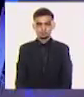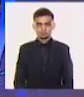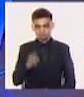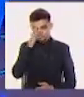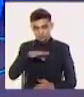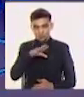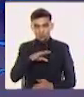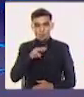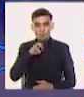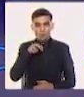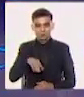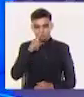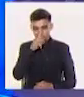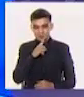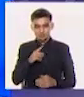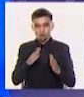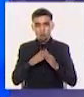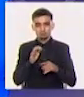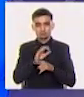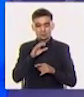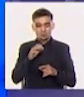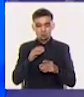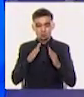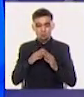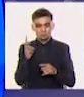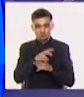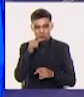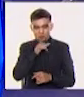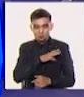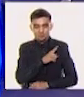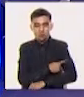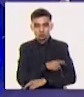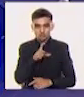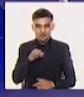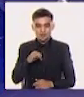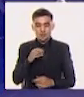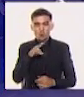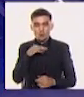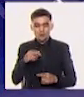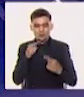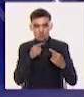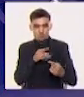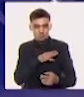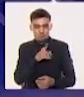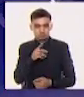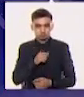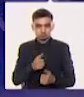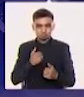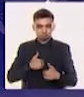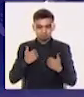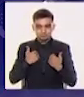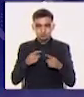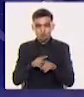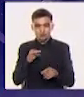Елде наурыз айынан бері үйіне бармаған дәрігерлер бар. Ковид індетімен күресіп, адам өміріне араша түскен олар майдандағы